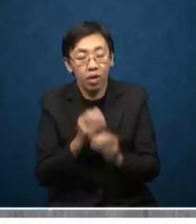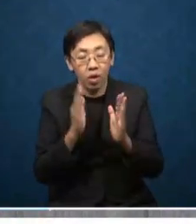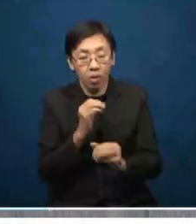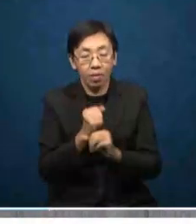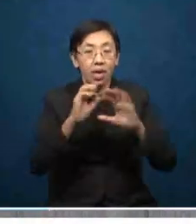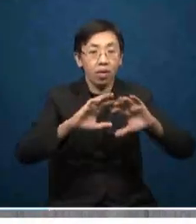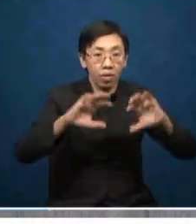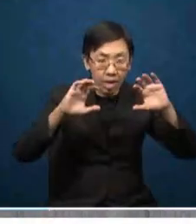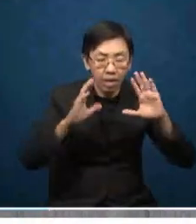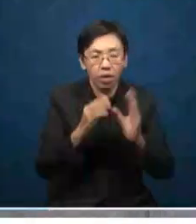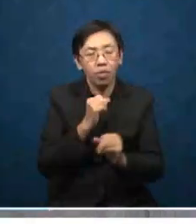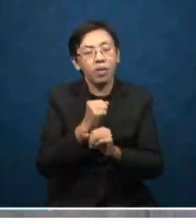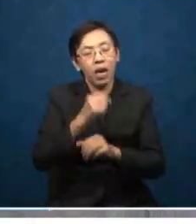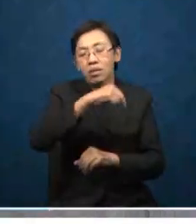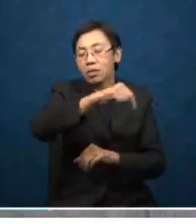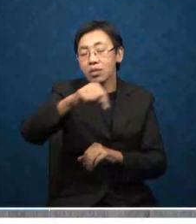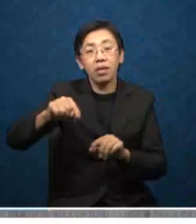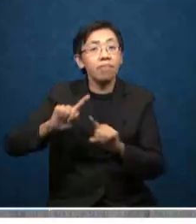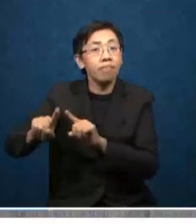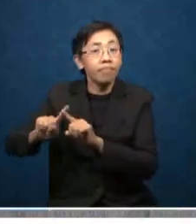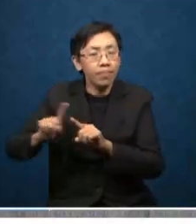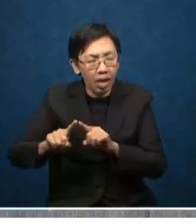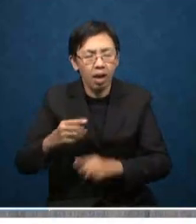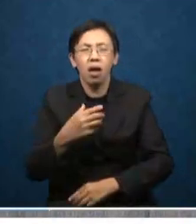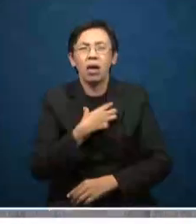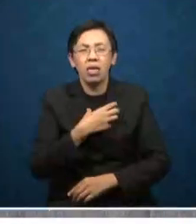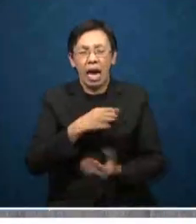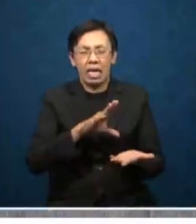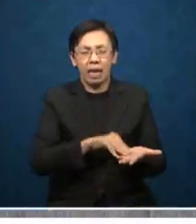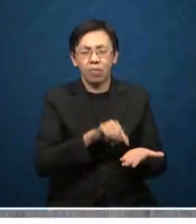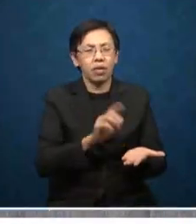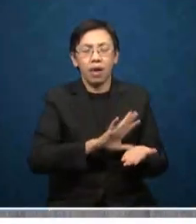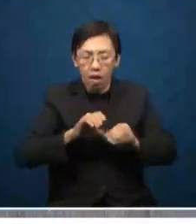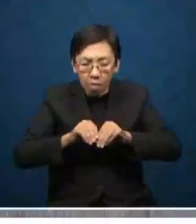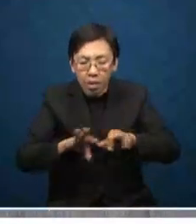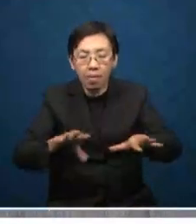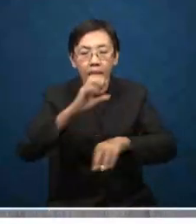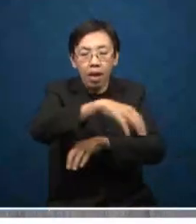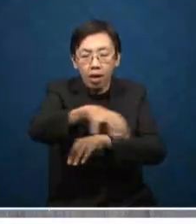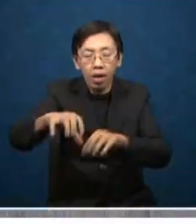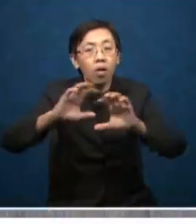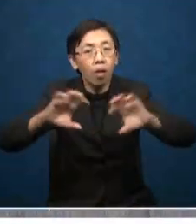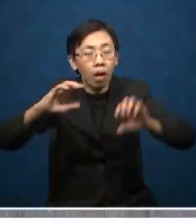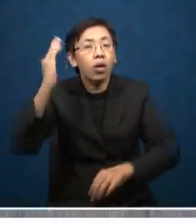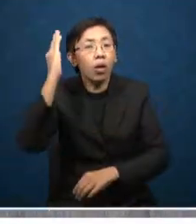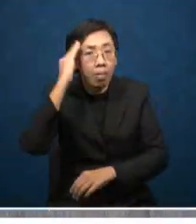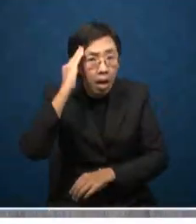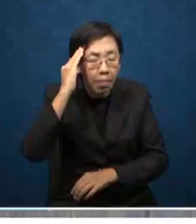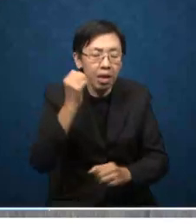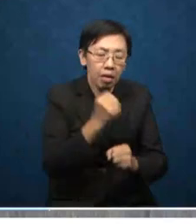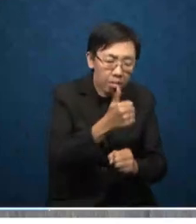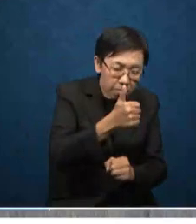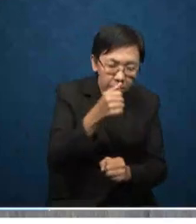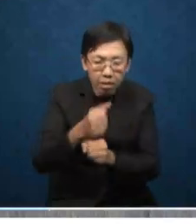ของรัฐและหน่วยงานของรัฐต่างๆเราควรจะเผยแพร่ให้เจ้าหน้าที่และหน่วยงานของรัฐได้รับทราบว่าอะไรทำได้อะไร